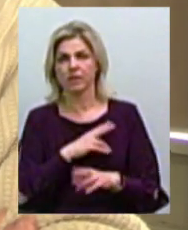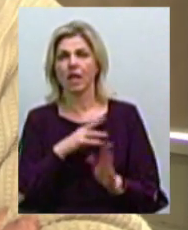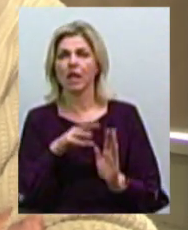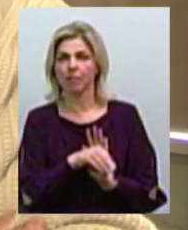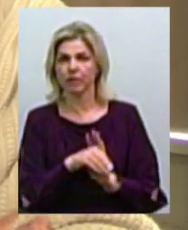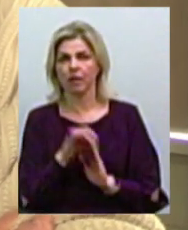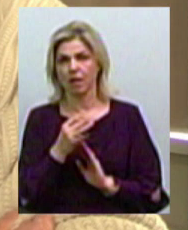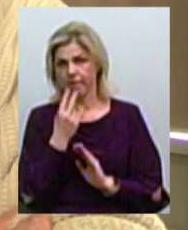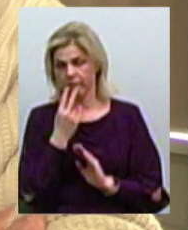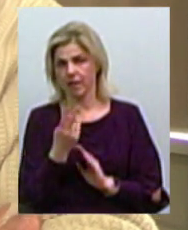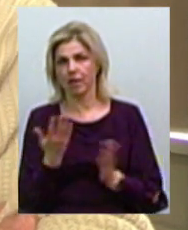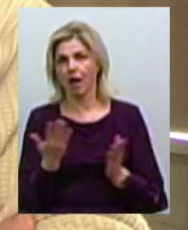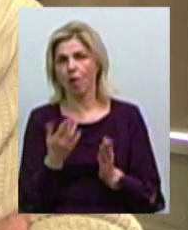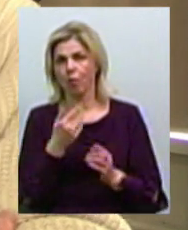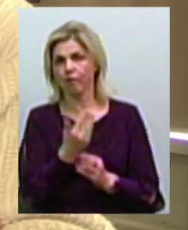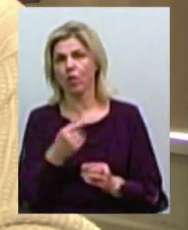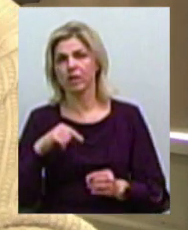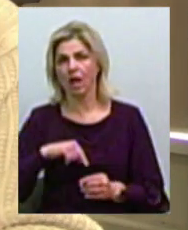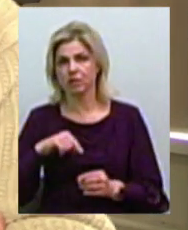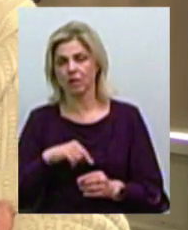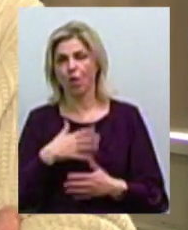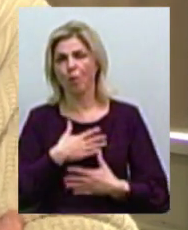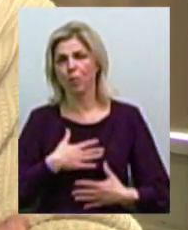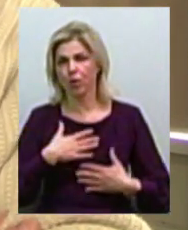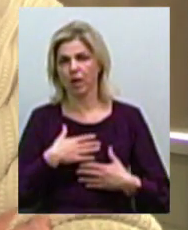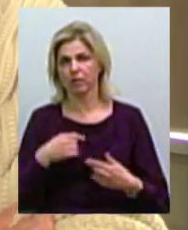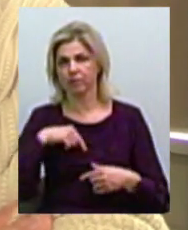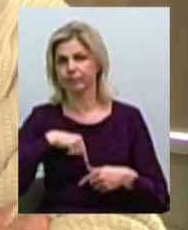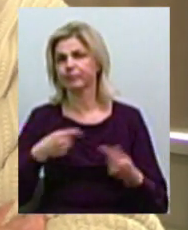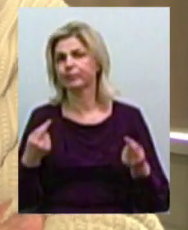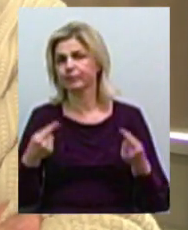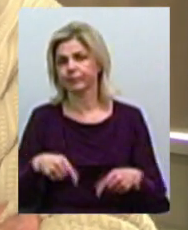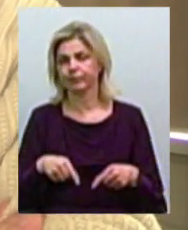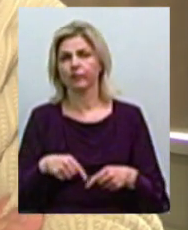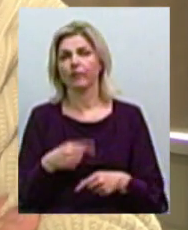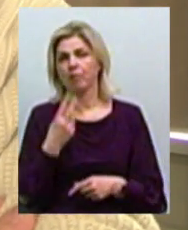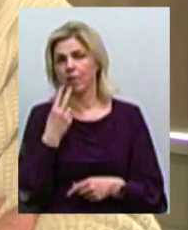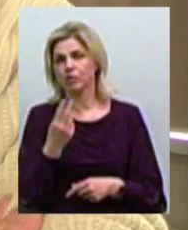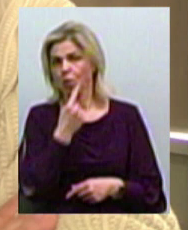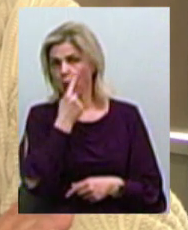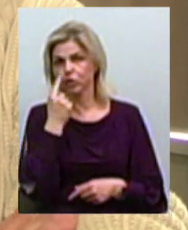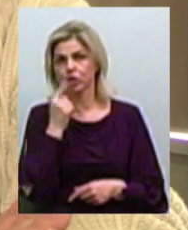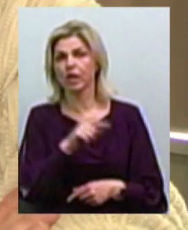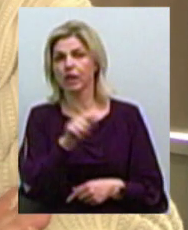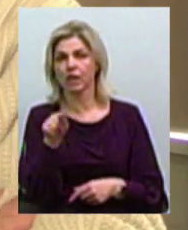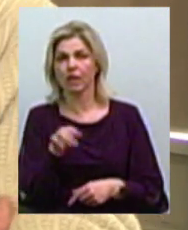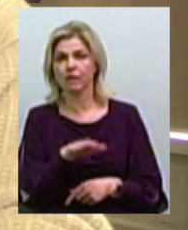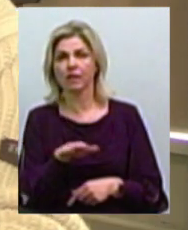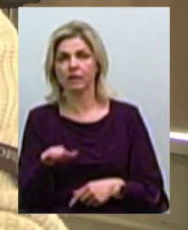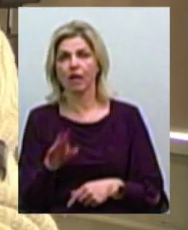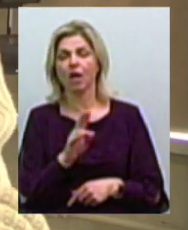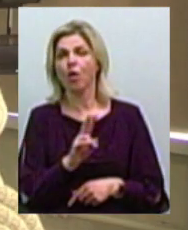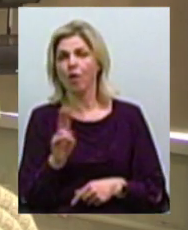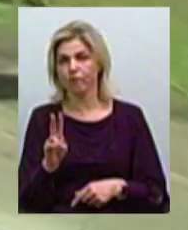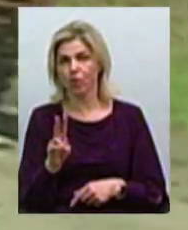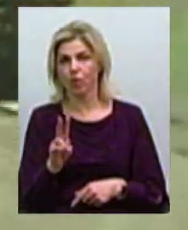них настрій. Це обурення, це розпач. Ми бачили очі тих дітей, яких вирвали